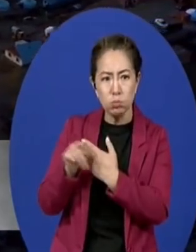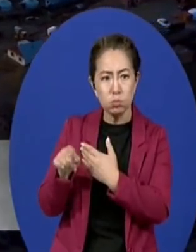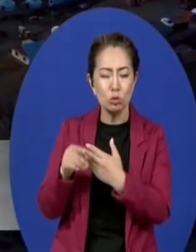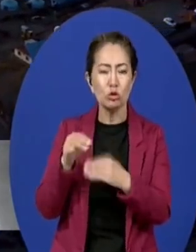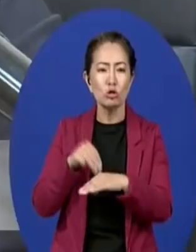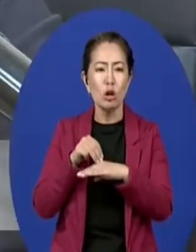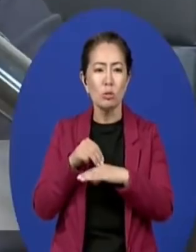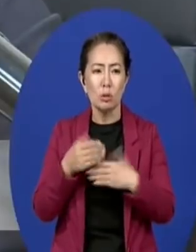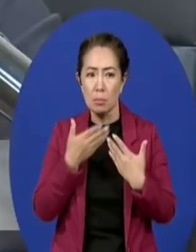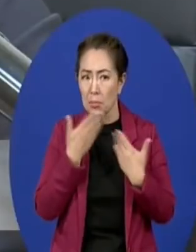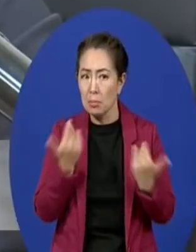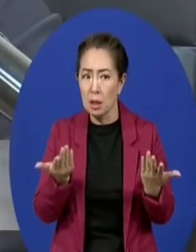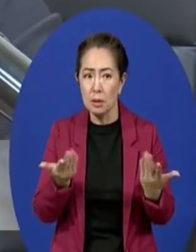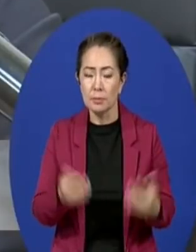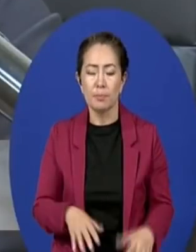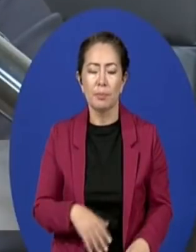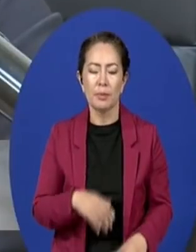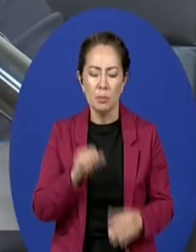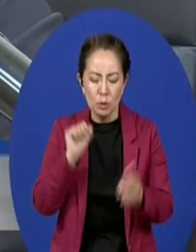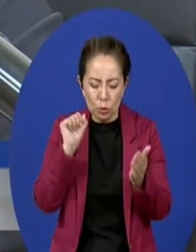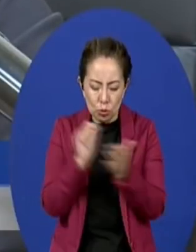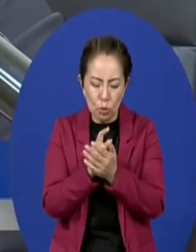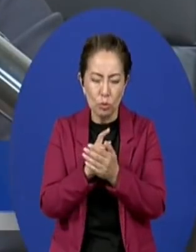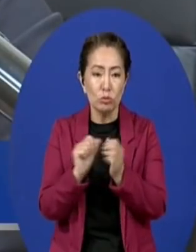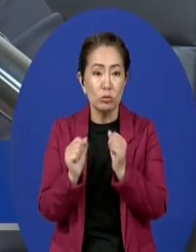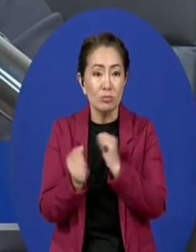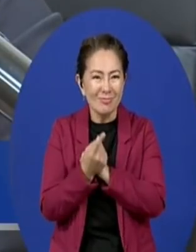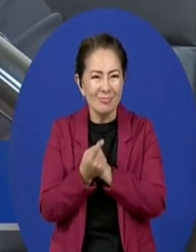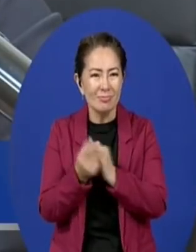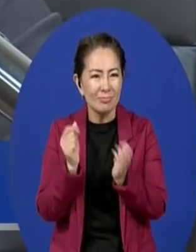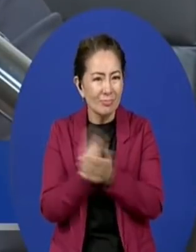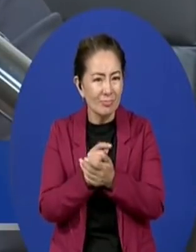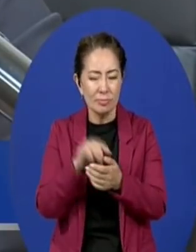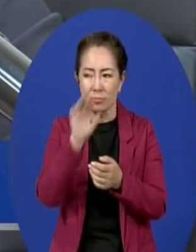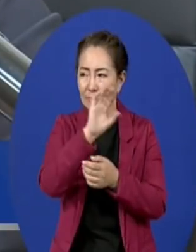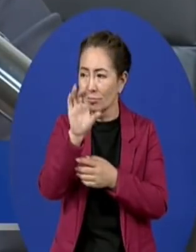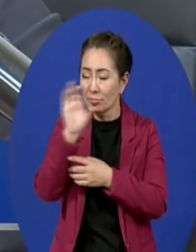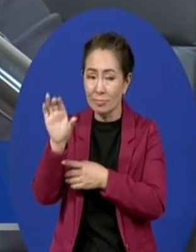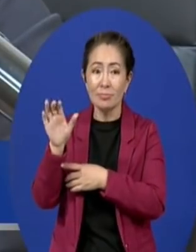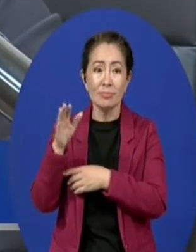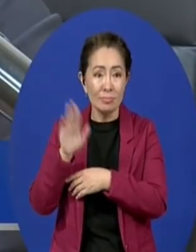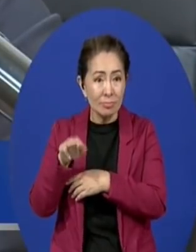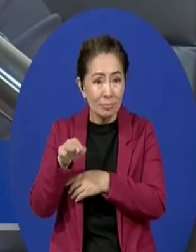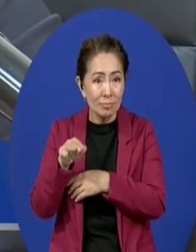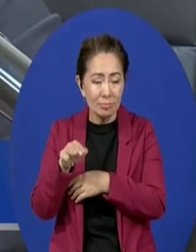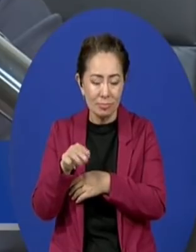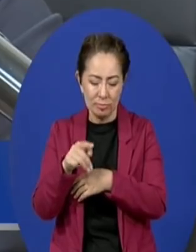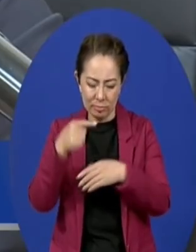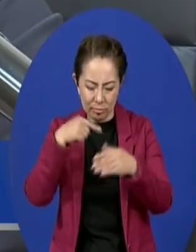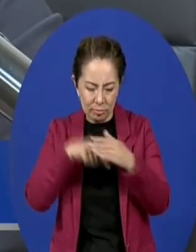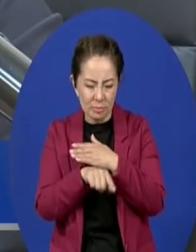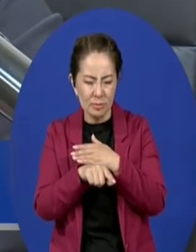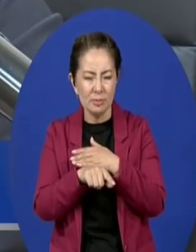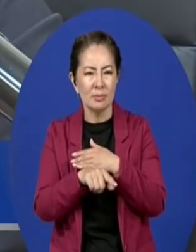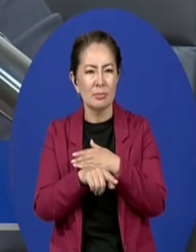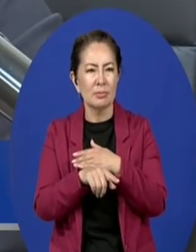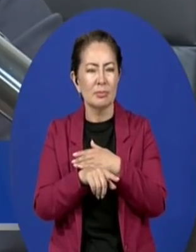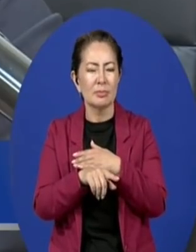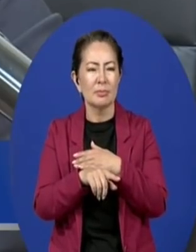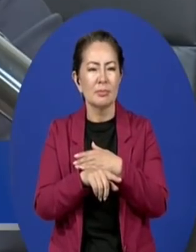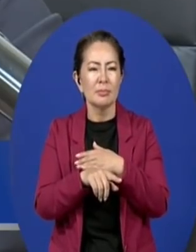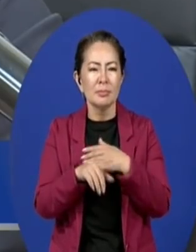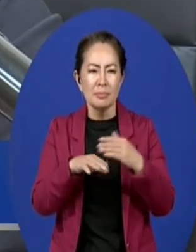тогтолцоо байхгүй байна. Тэр онц чухал одоо дэд бүтц бүхий тим байгууллагуудын хувьд яг ямар хэмжээний одоо